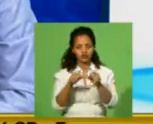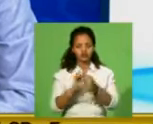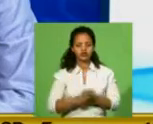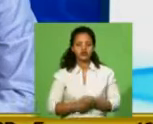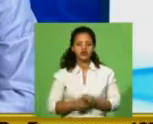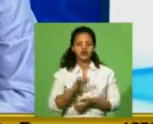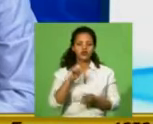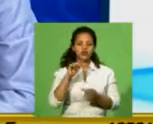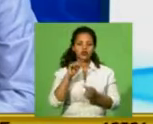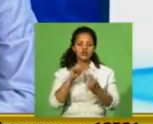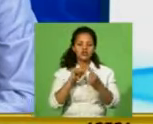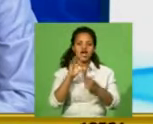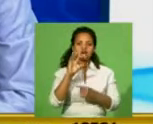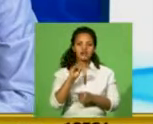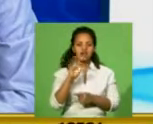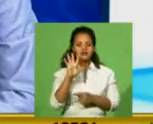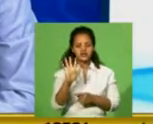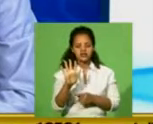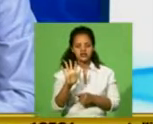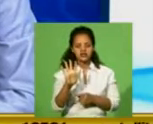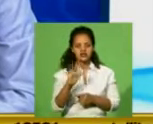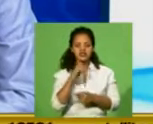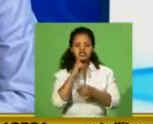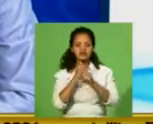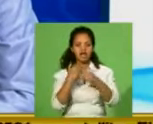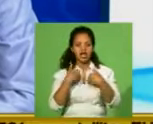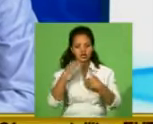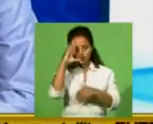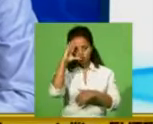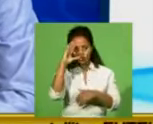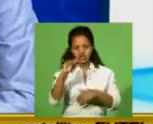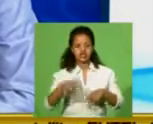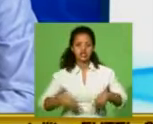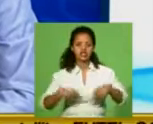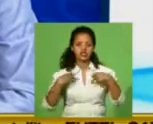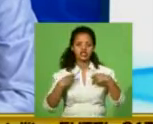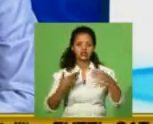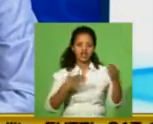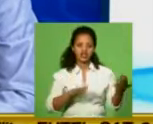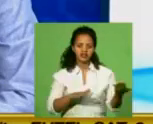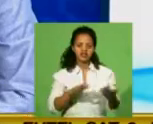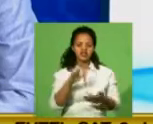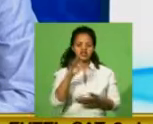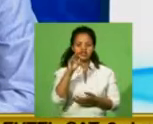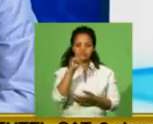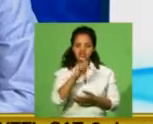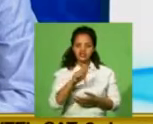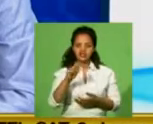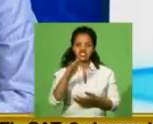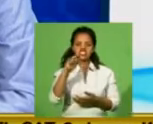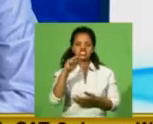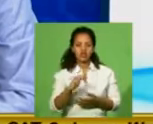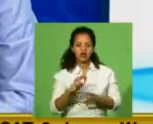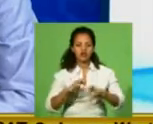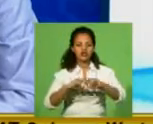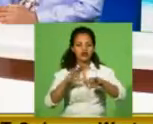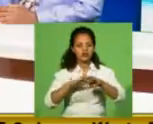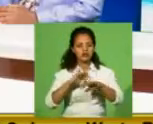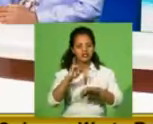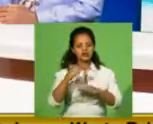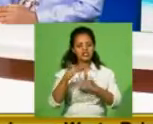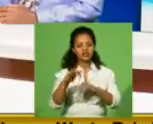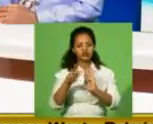ወደ 55 እድሜ ያለውና ወንድ ህይወታቸው ያለፈ ደቻ ወረዳም ላይ በዛ ልክ ፖዚቲቭ የሆነበት ሁኔታ